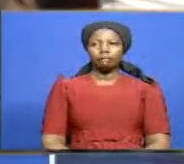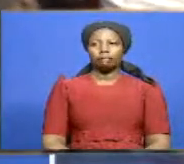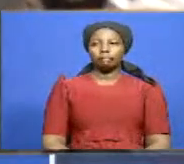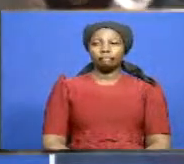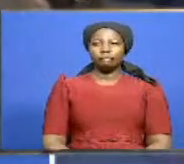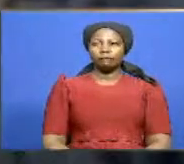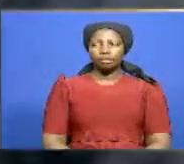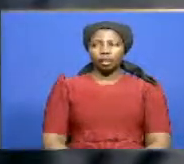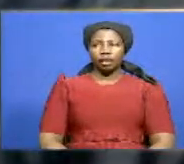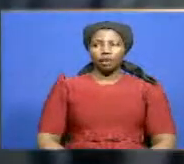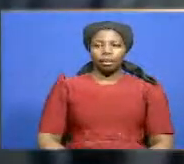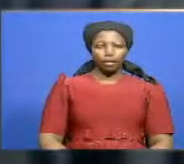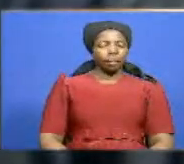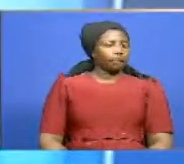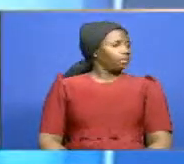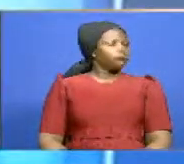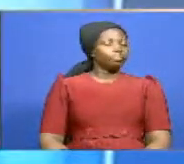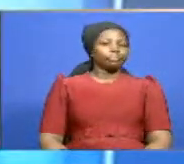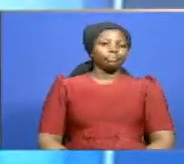Ouma.